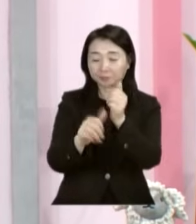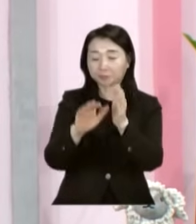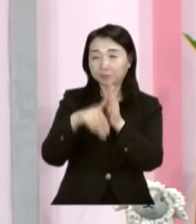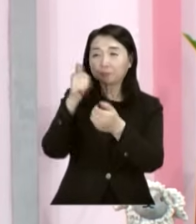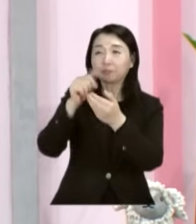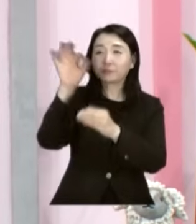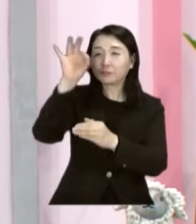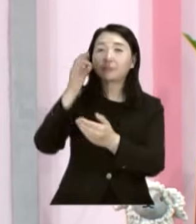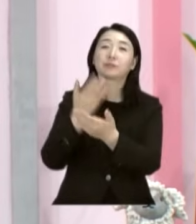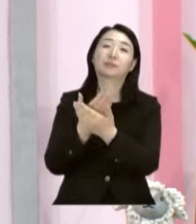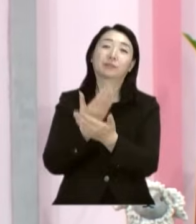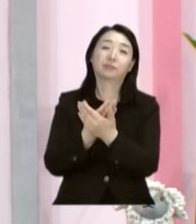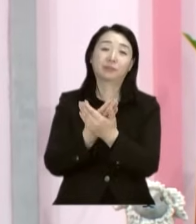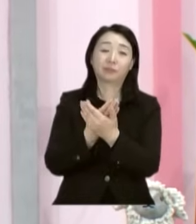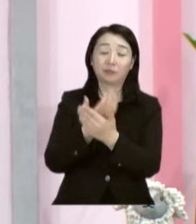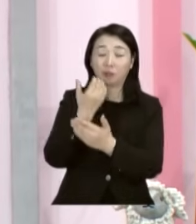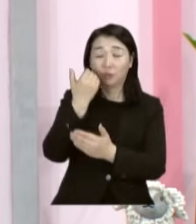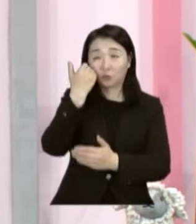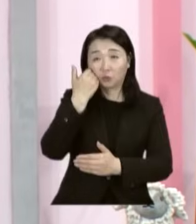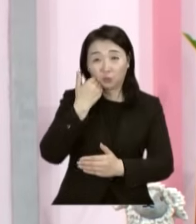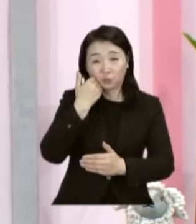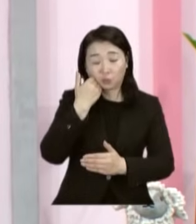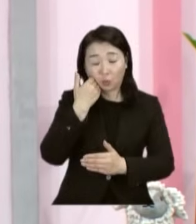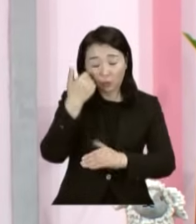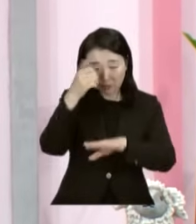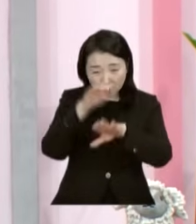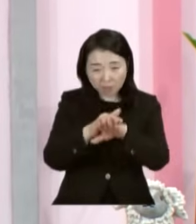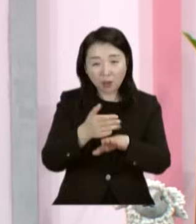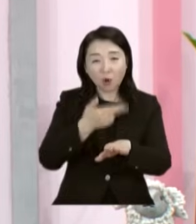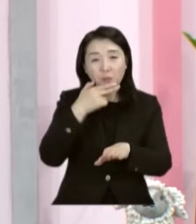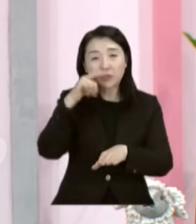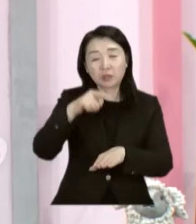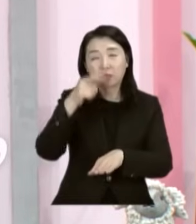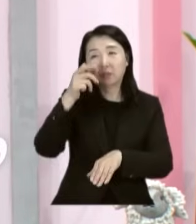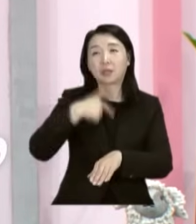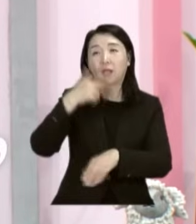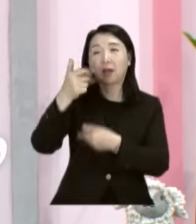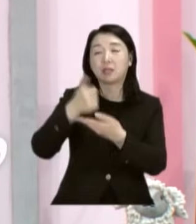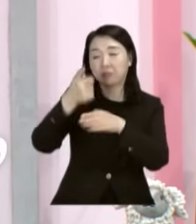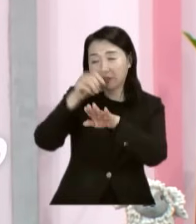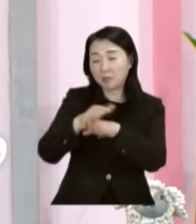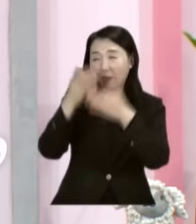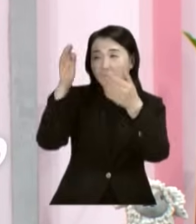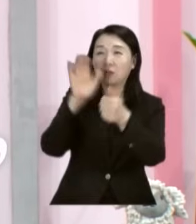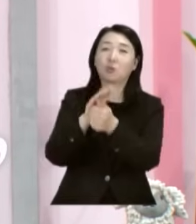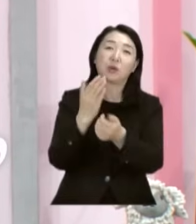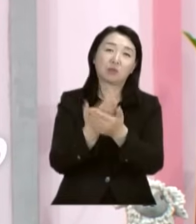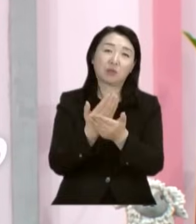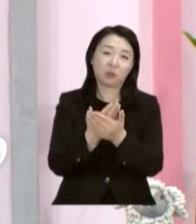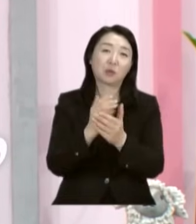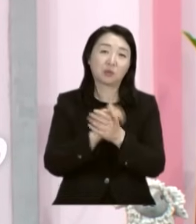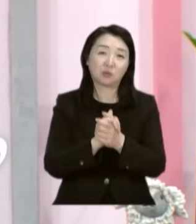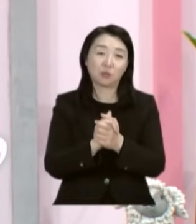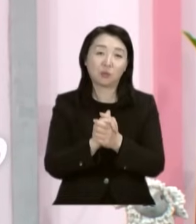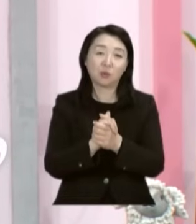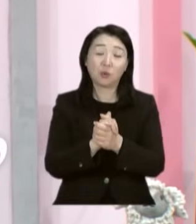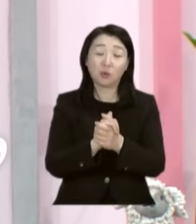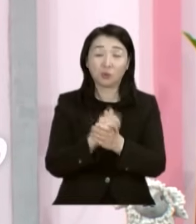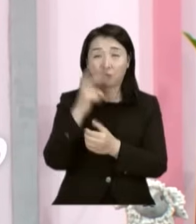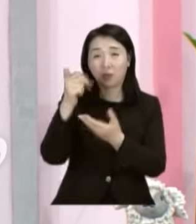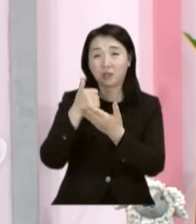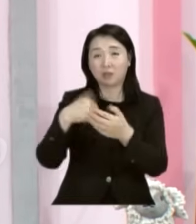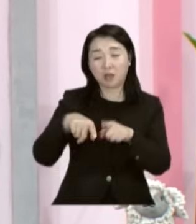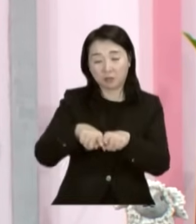하나님을 찾게 해 주세요 아 아멘 아무도 예배하지 않는 그 매트 위해서 제가 하나님을 예배하게 해 주세요 아멘 그리고 제가 그 매트위에서